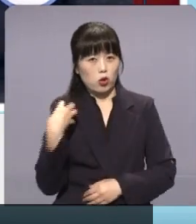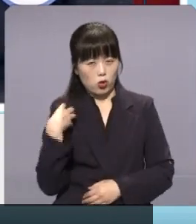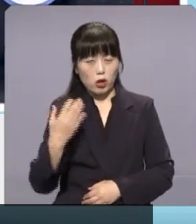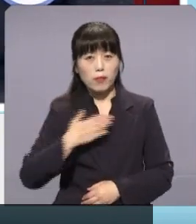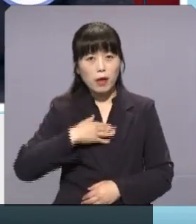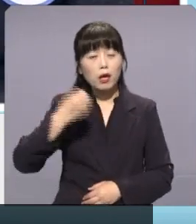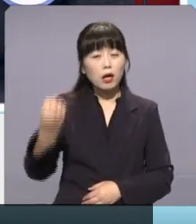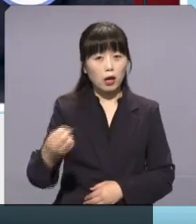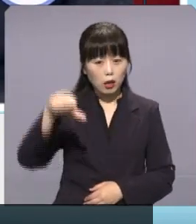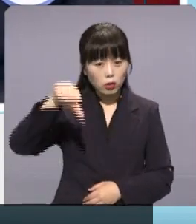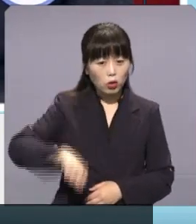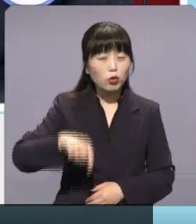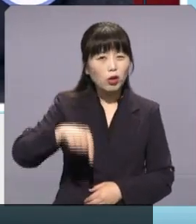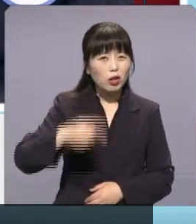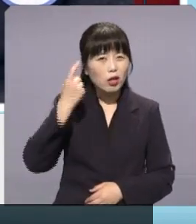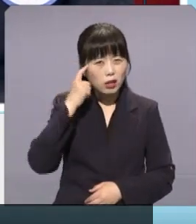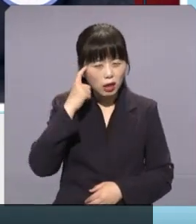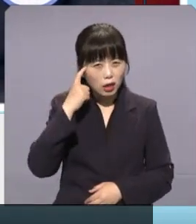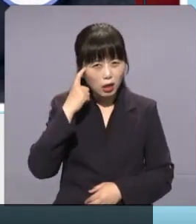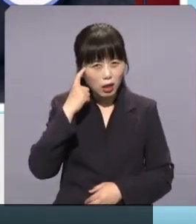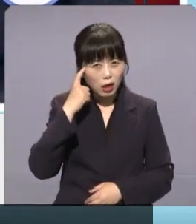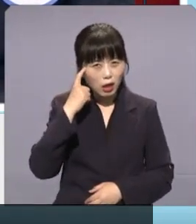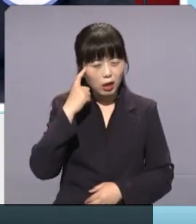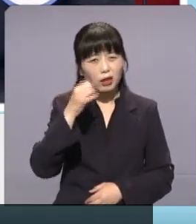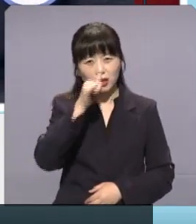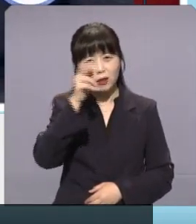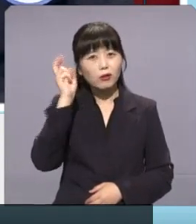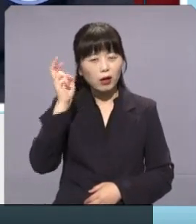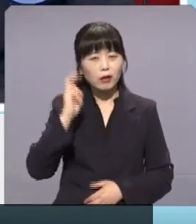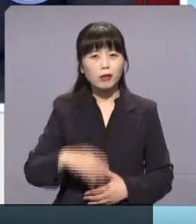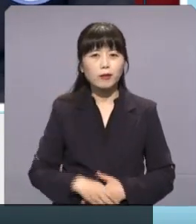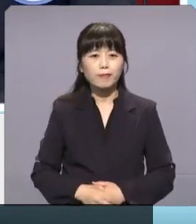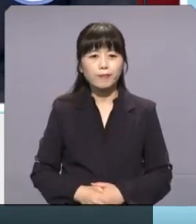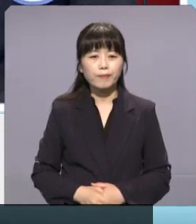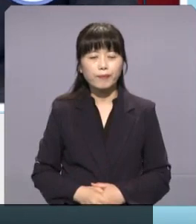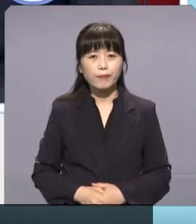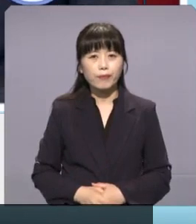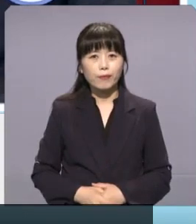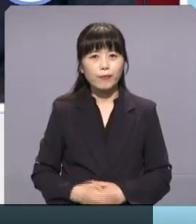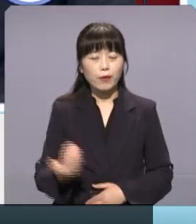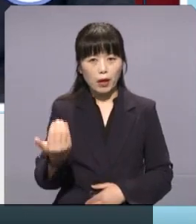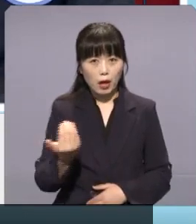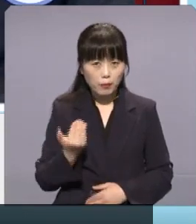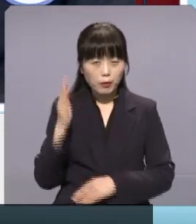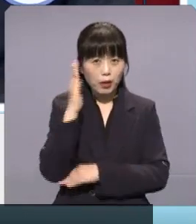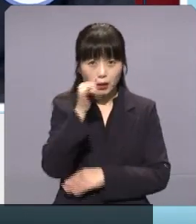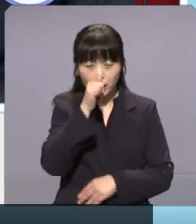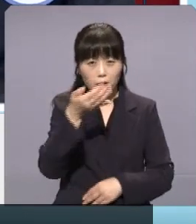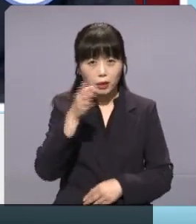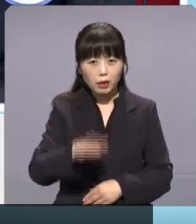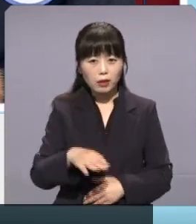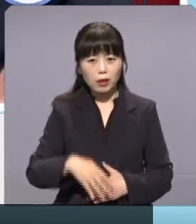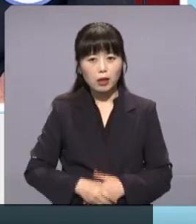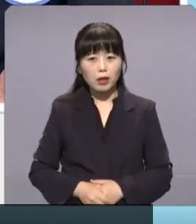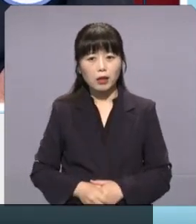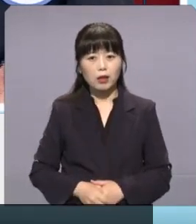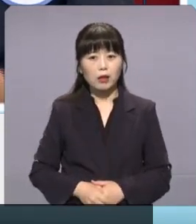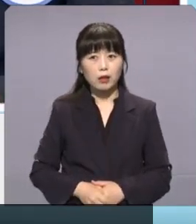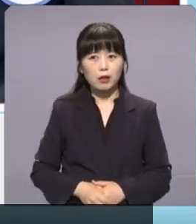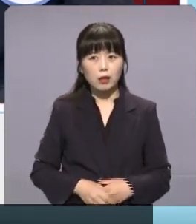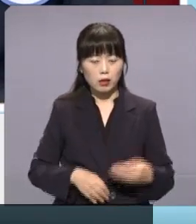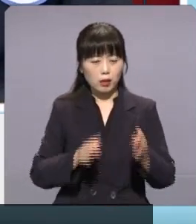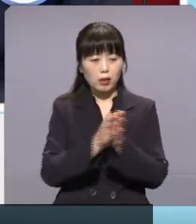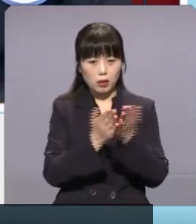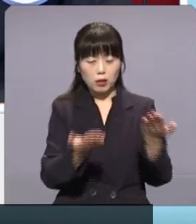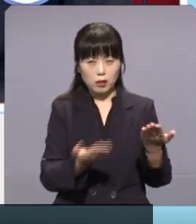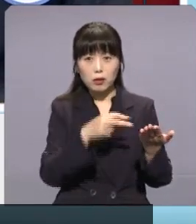떨어져도. 그런 나름대로 생각을 저는 하고 있을 거라고 봅니다. 예. 근데 앞서 이제 칼럼 말씀하셨지만 칼럼을 좀 저도 지금 여기다가